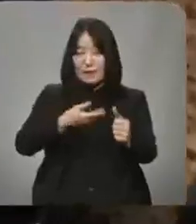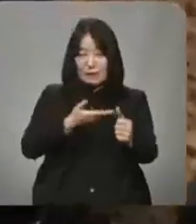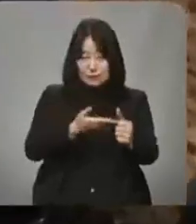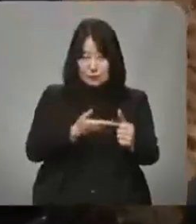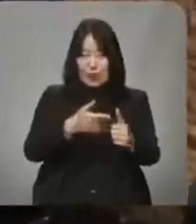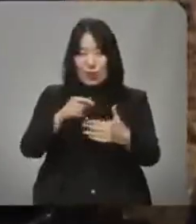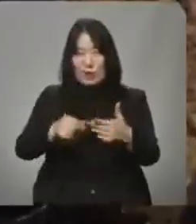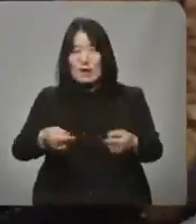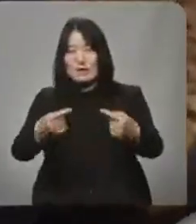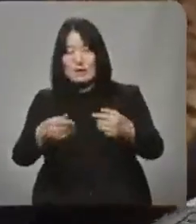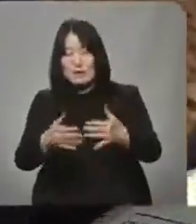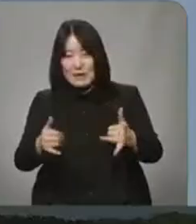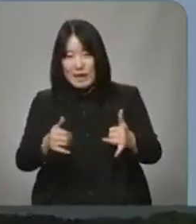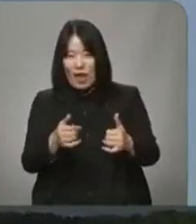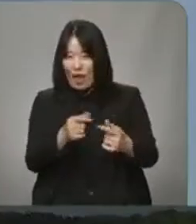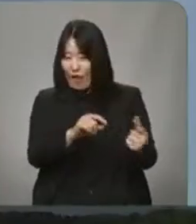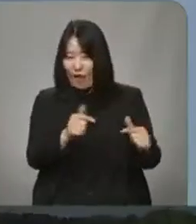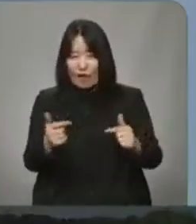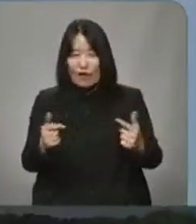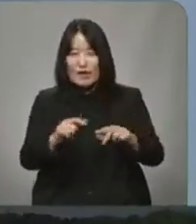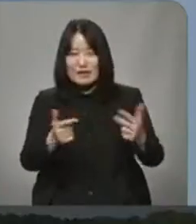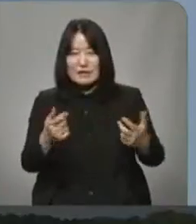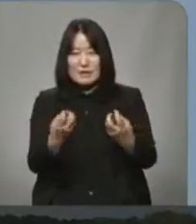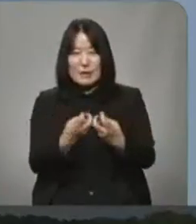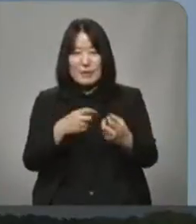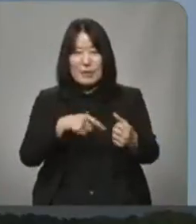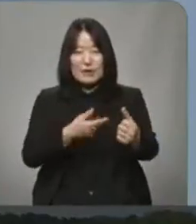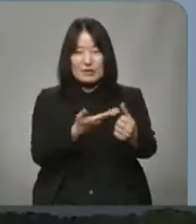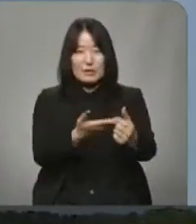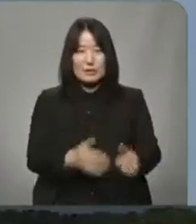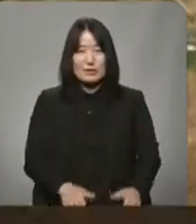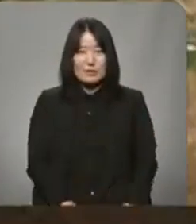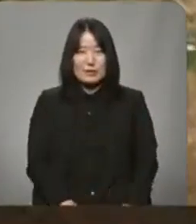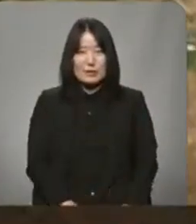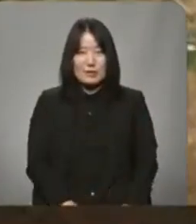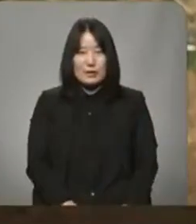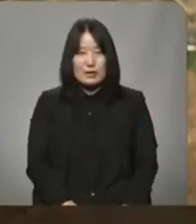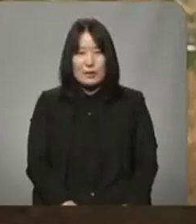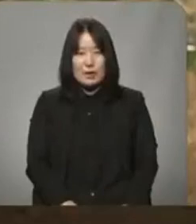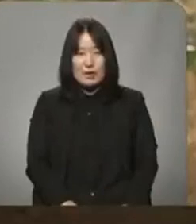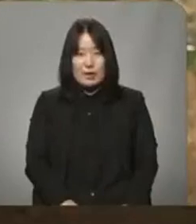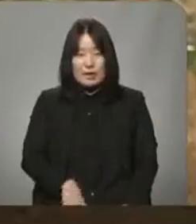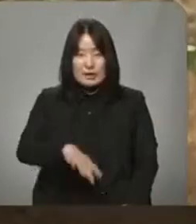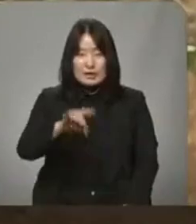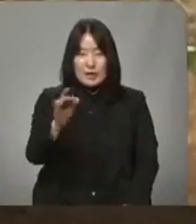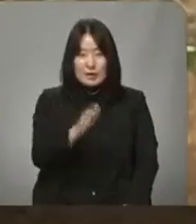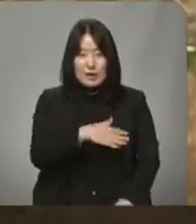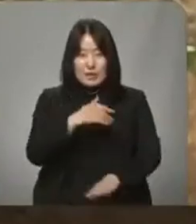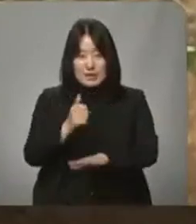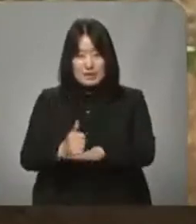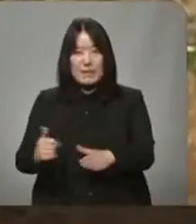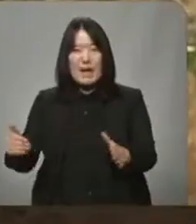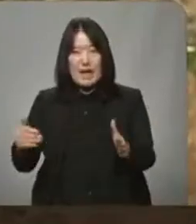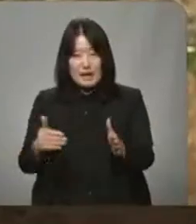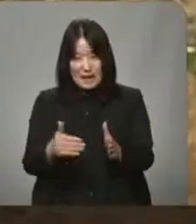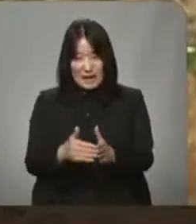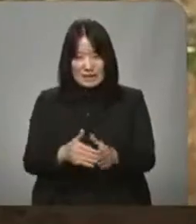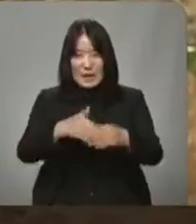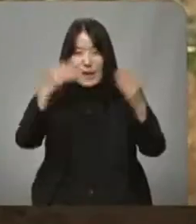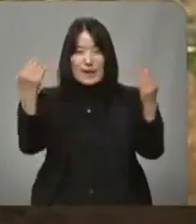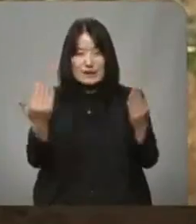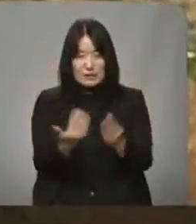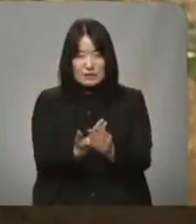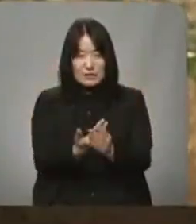참가자에게 다양한 비법을 전달합니다 영농제 초반부터 이제 마지막 수업까지 전체적으로